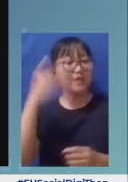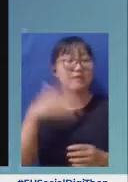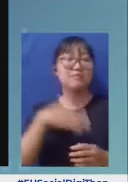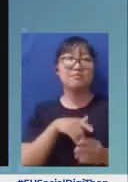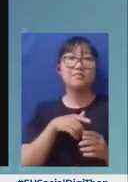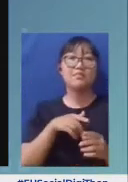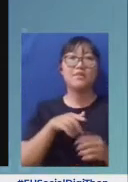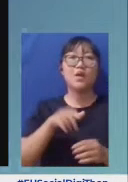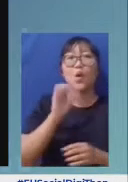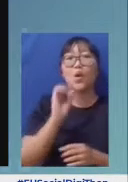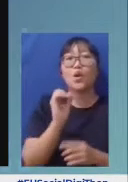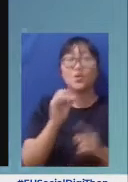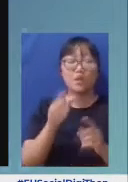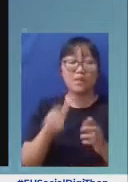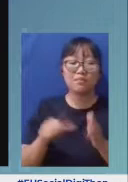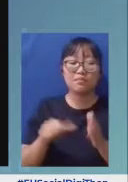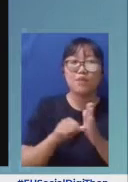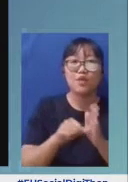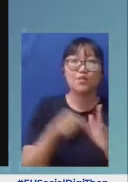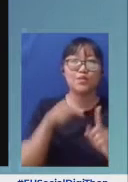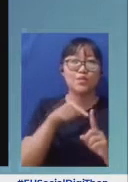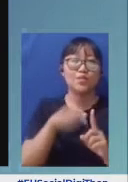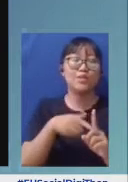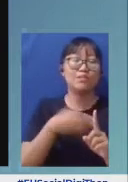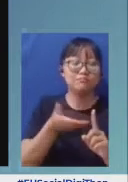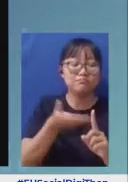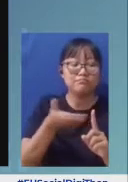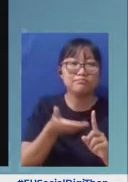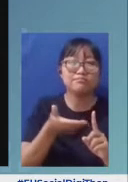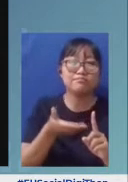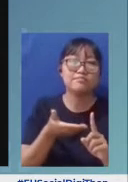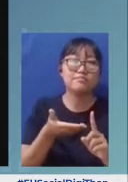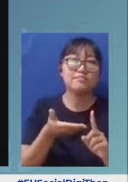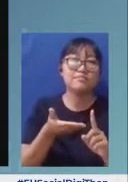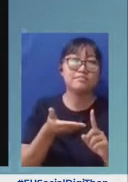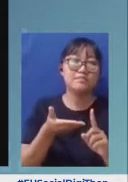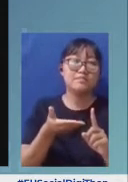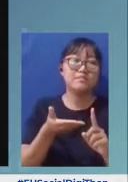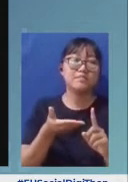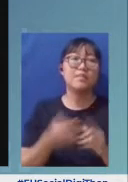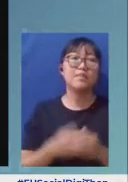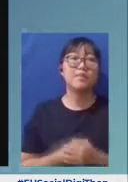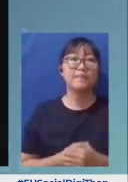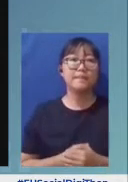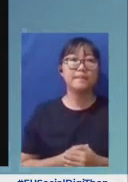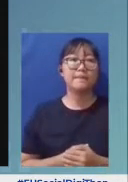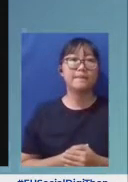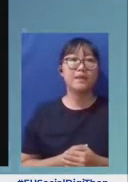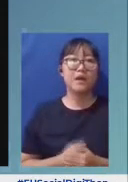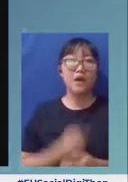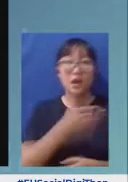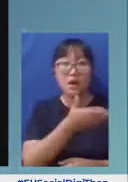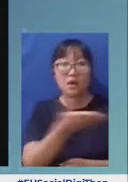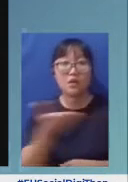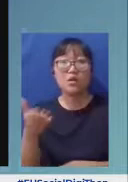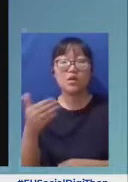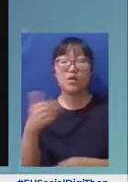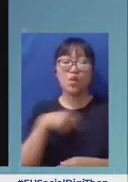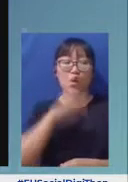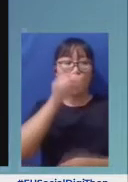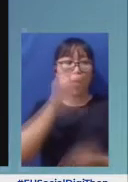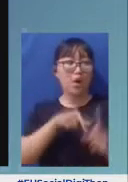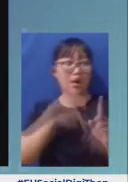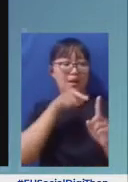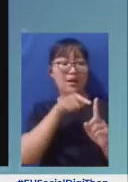masalahnya. Tapi sedalam itu adik-adik ya, bahwa seseorang itu terkena cyberbullying itu